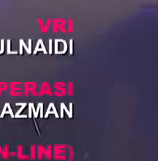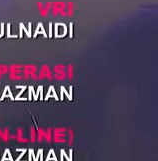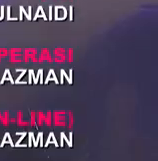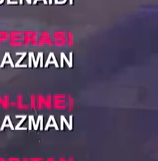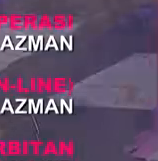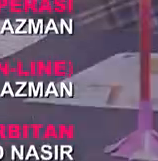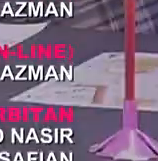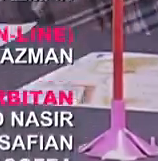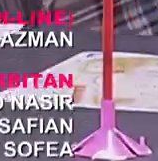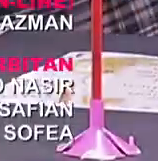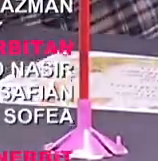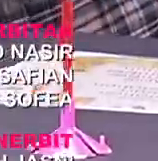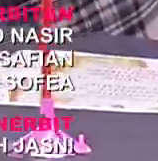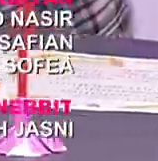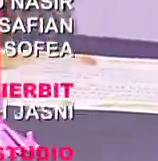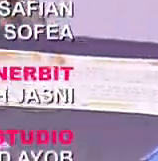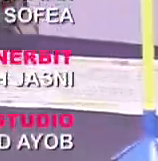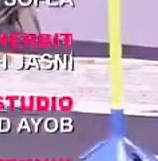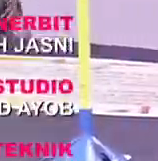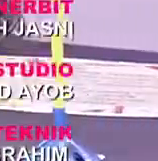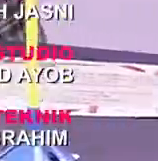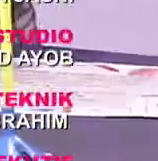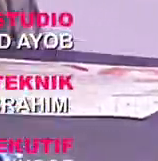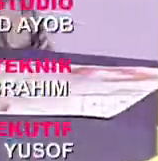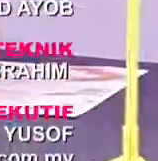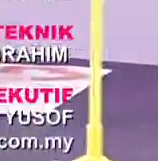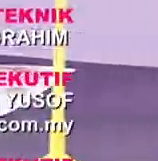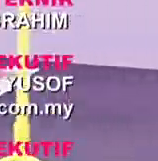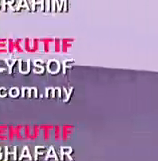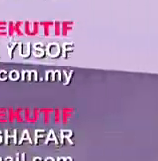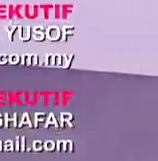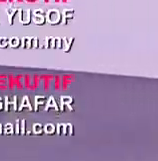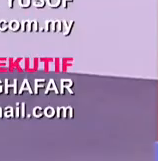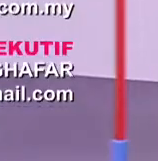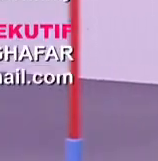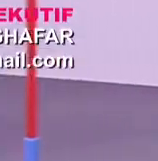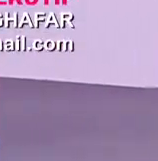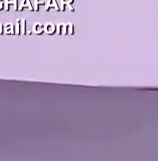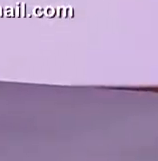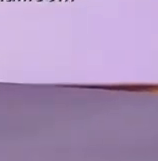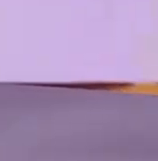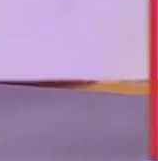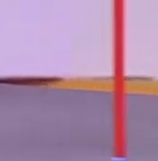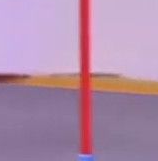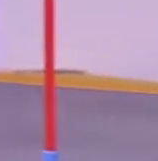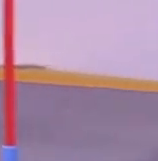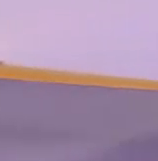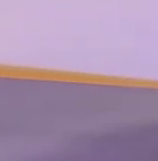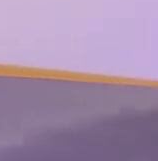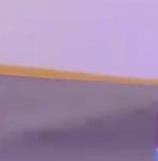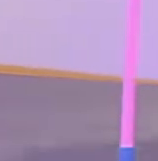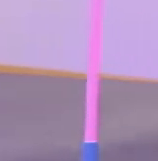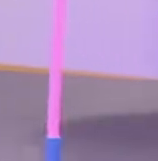Januari, Februari, Mac, April, Mei, Jun, Julai, August, September, Oktober,